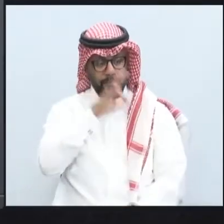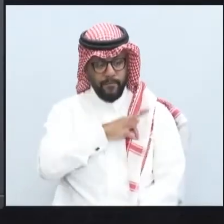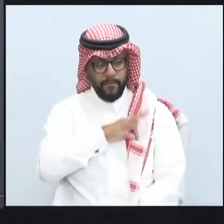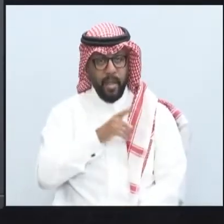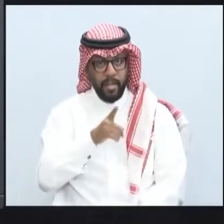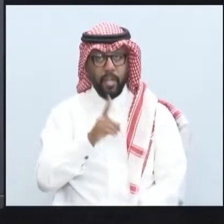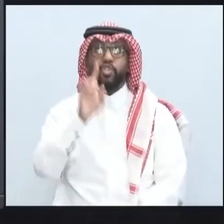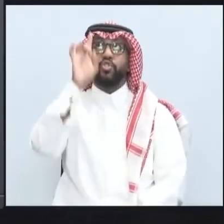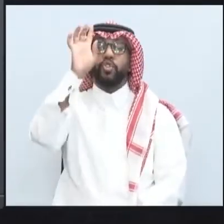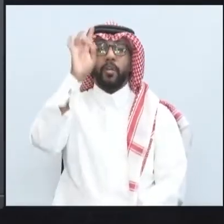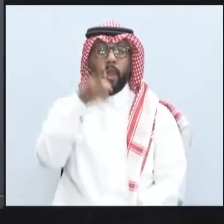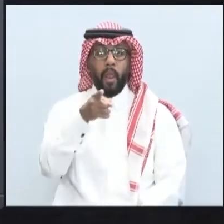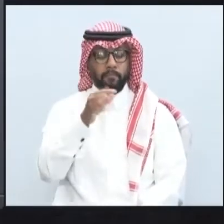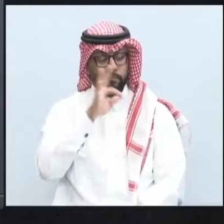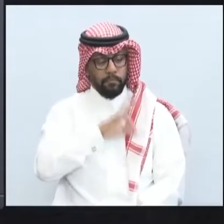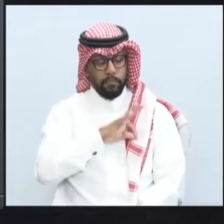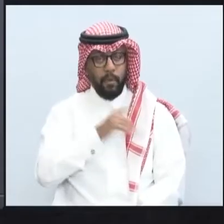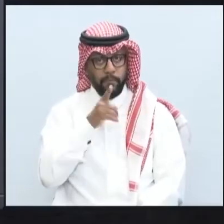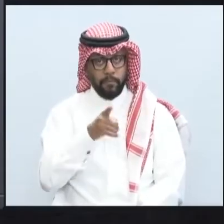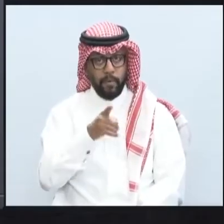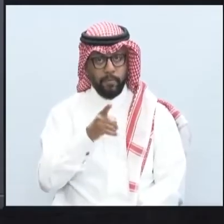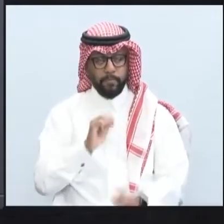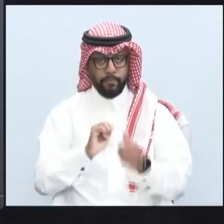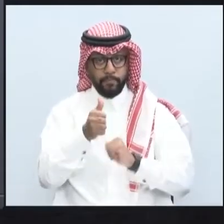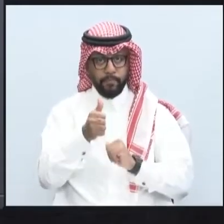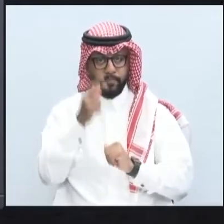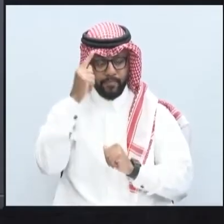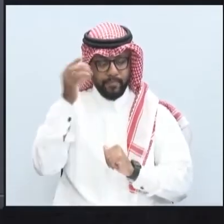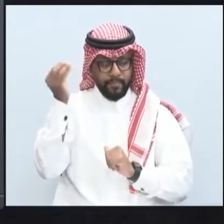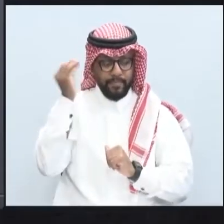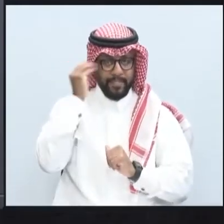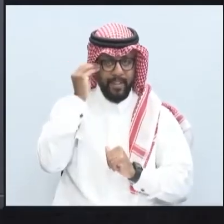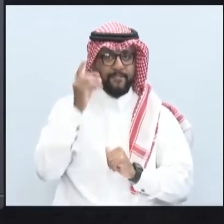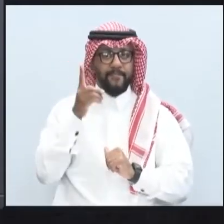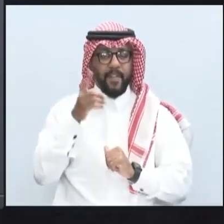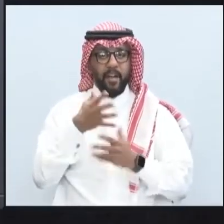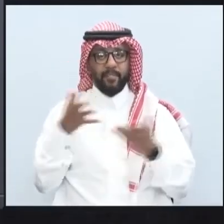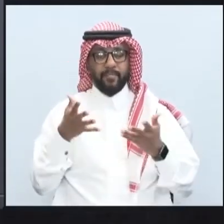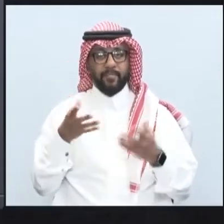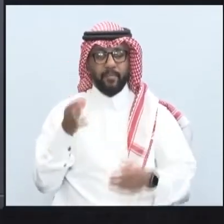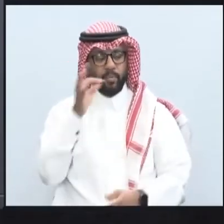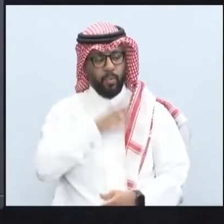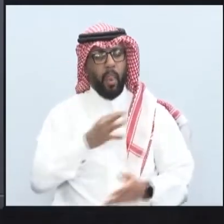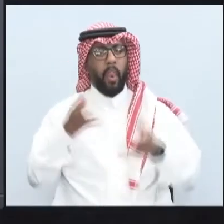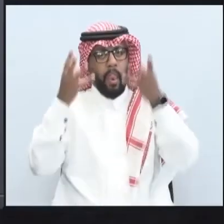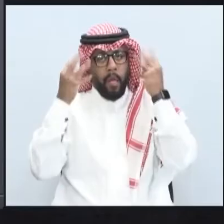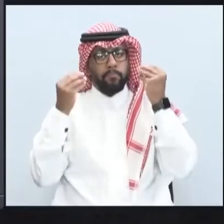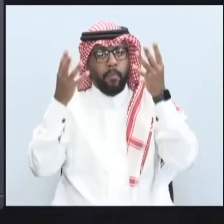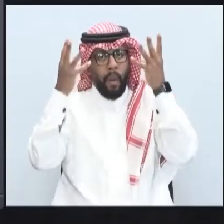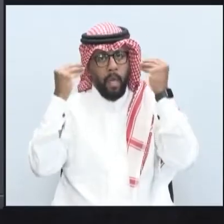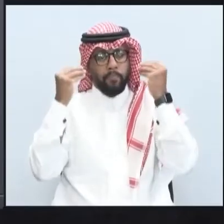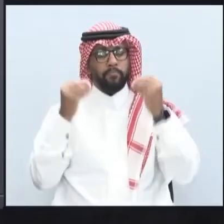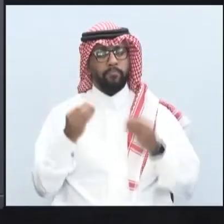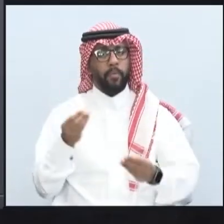عز وجل تكون محطه من خلالها نتزوج بهذا العلم